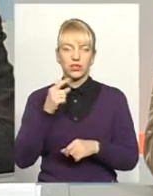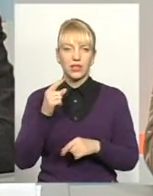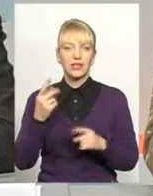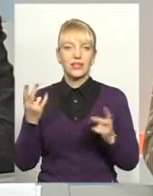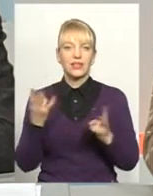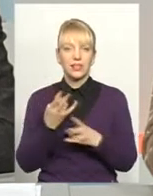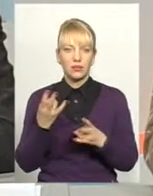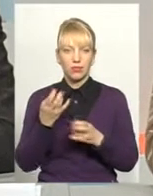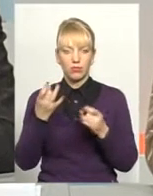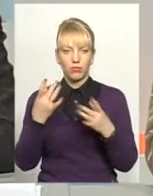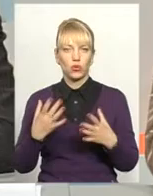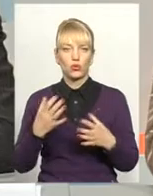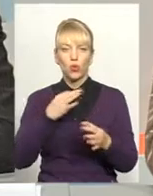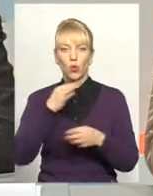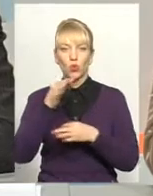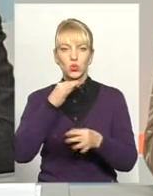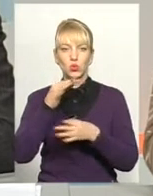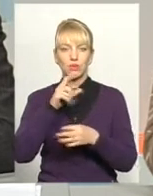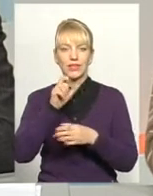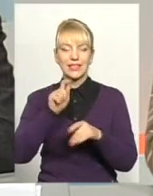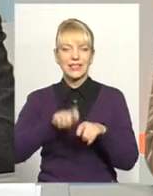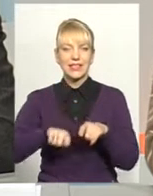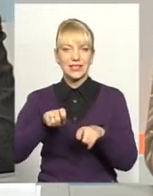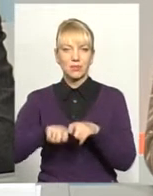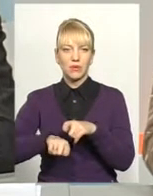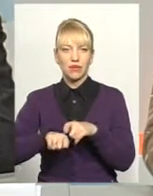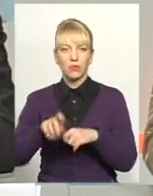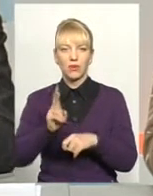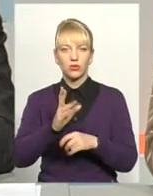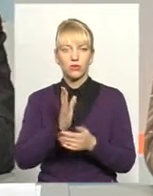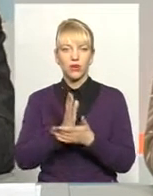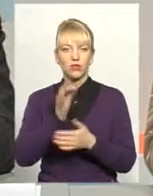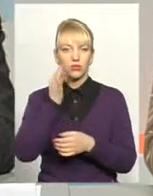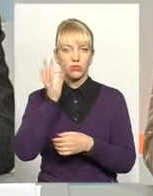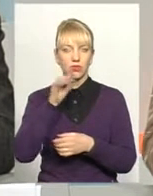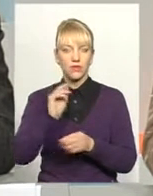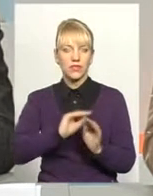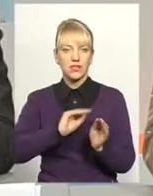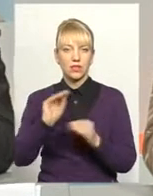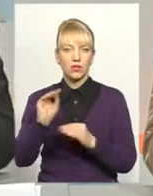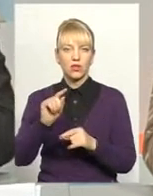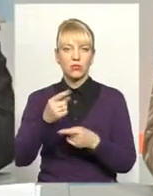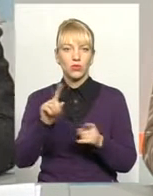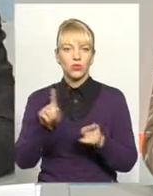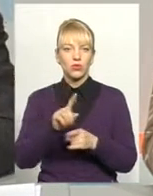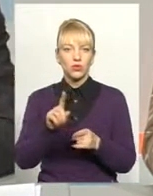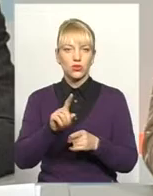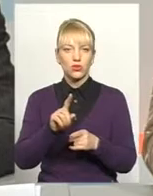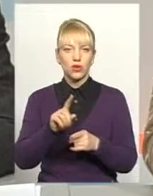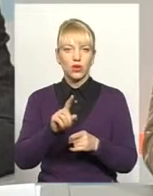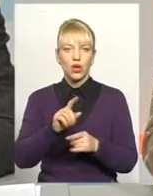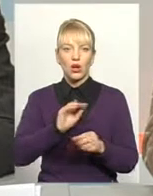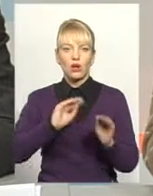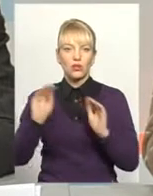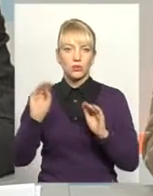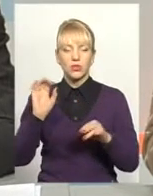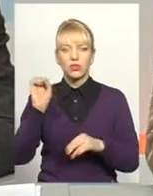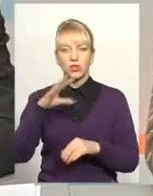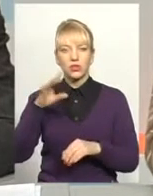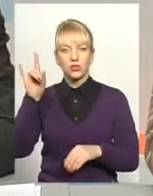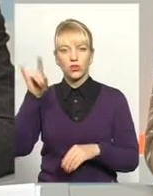просто консультуватися з експертами, які мають досвід в встановленні, тому що розміщення сонячних панелей